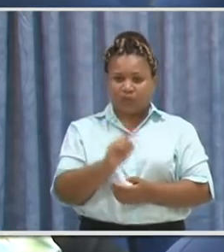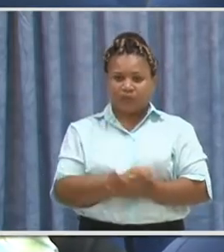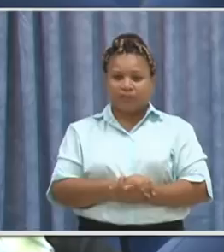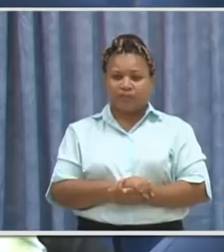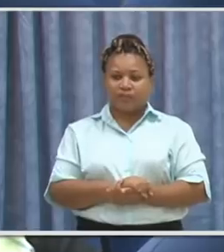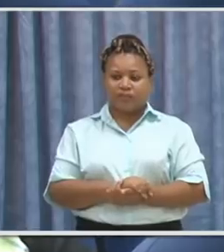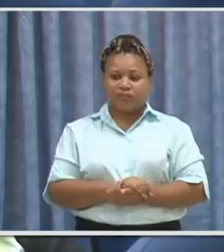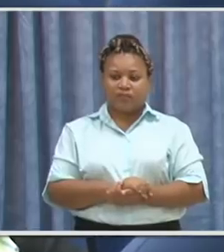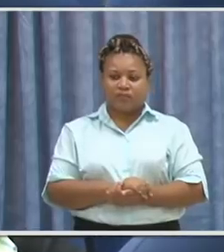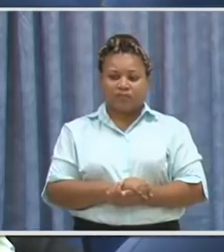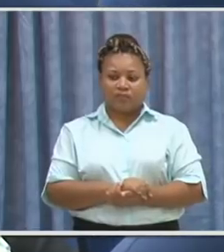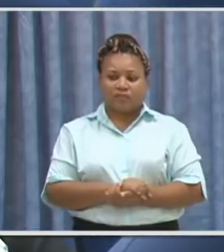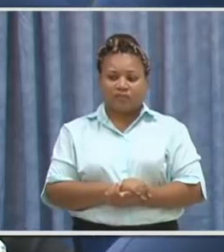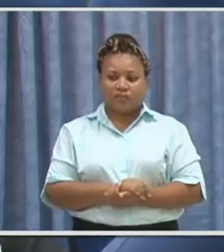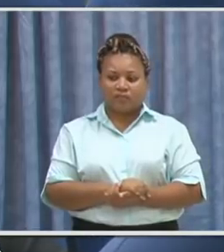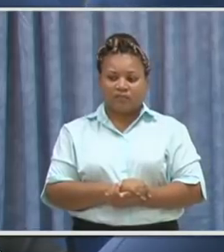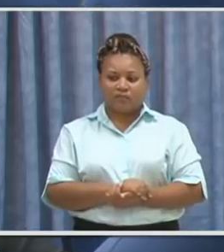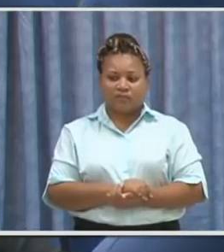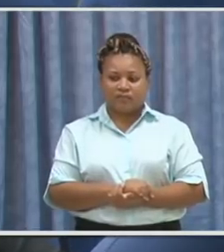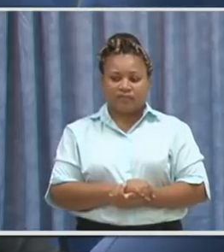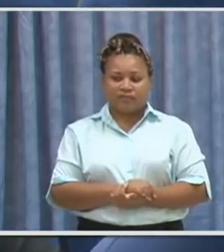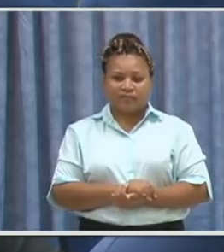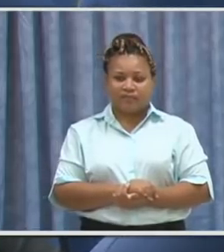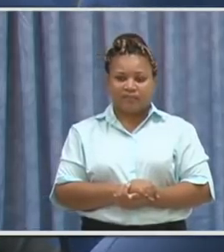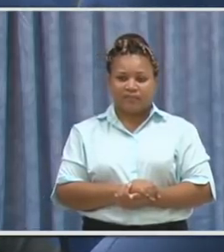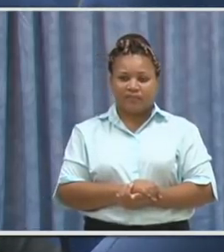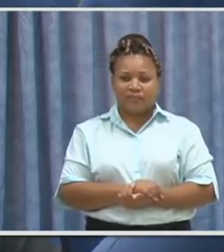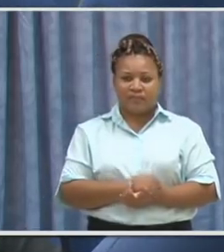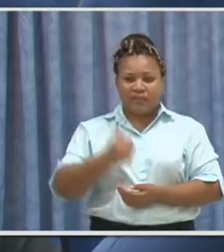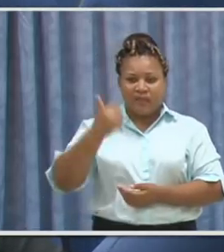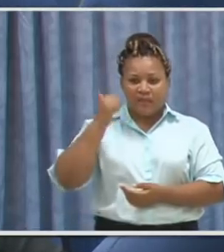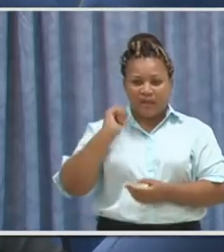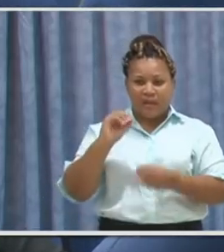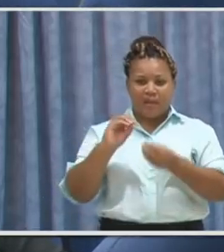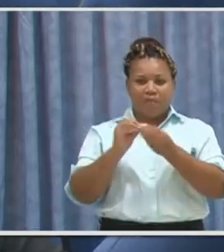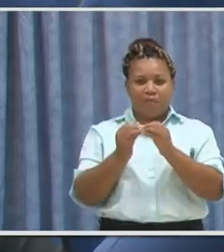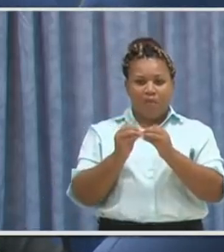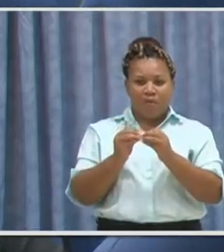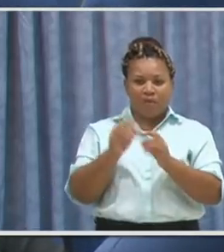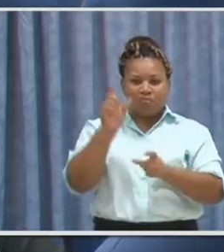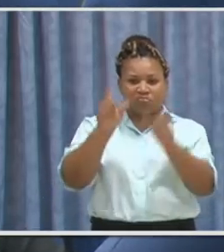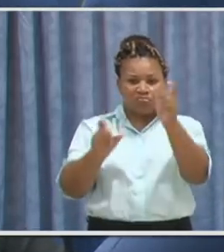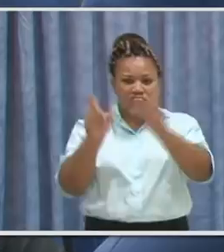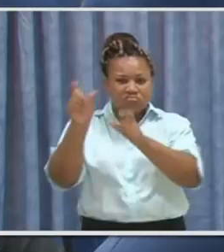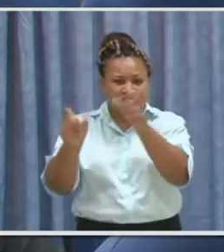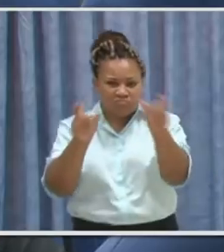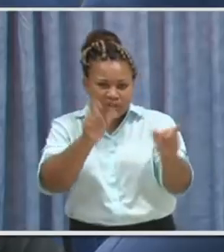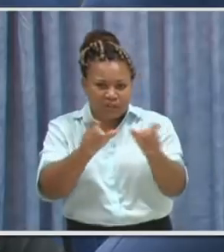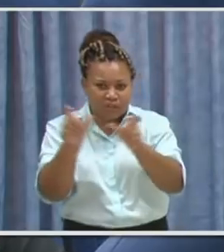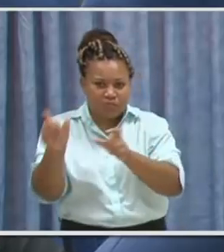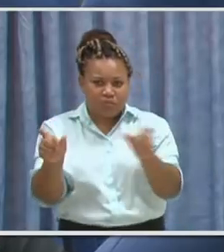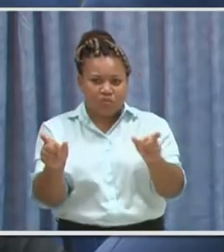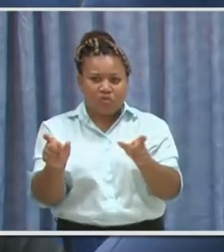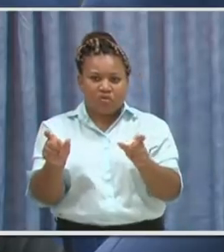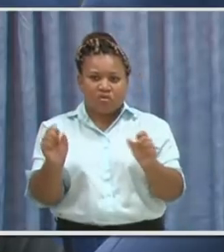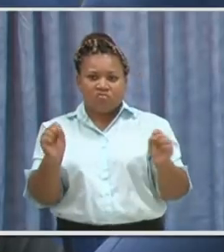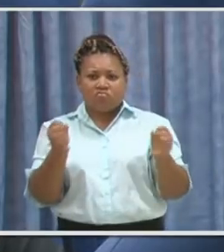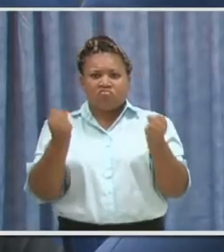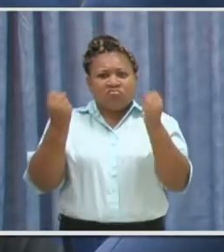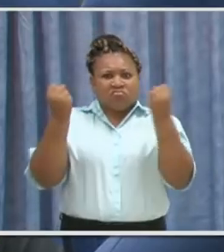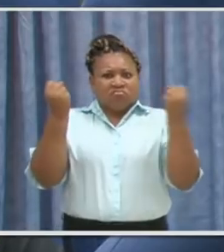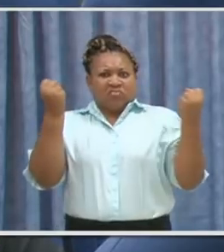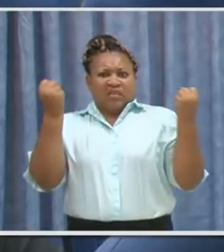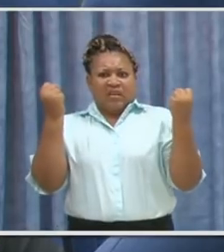de démoniaires. Il a aussi fait un sort of soulèvement aux médias sociaux. Ça et ça, quand ça